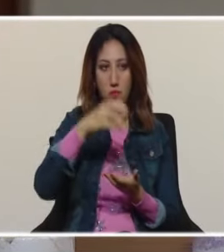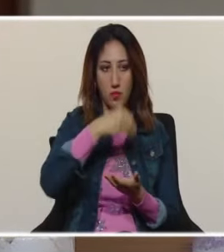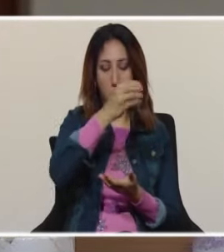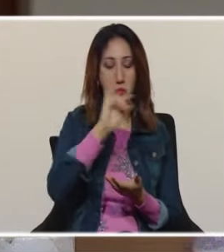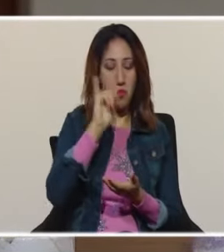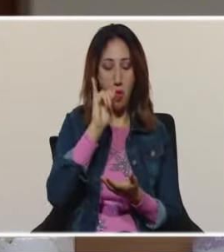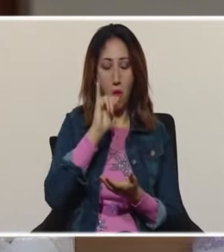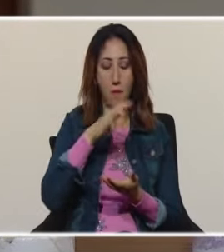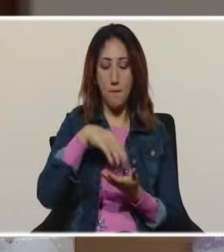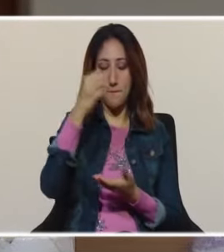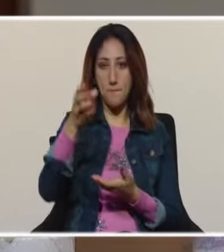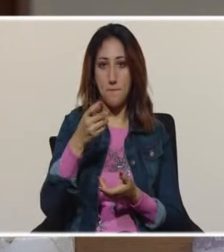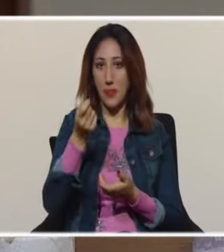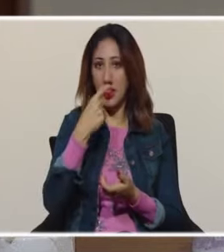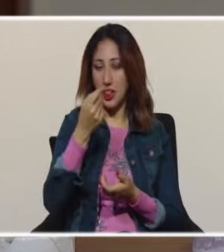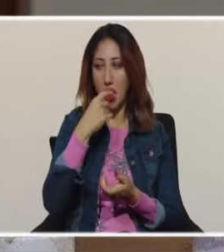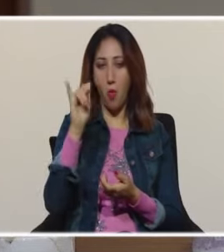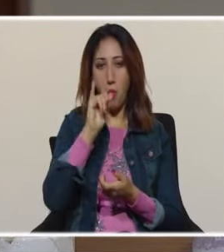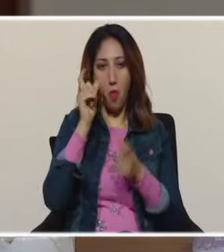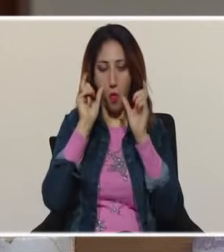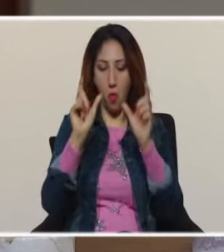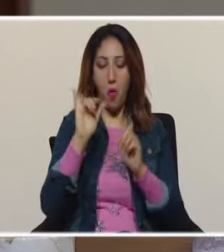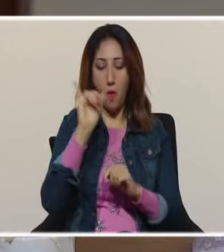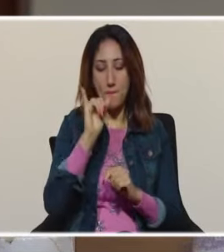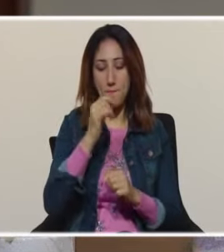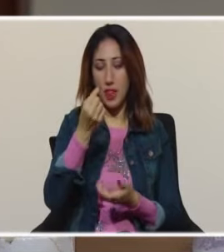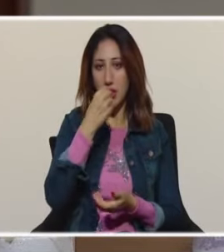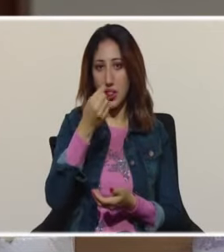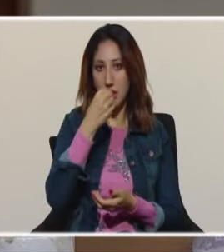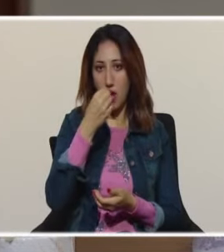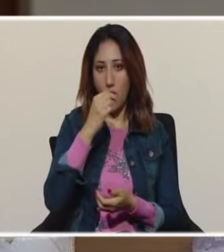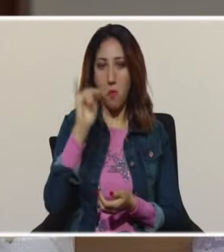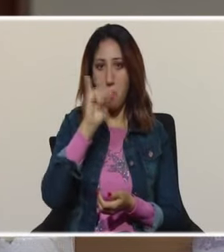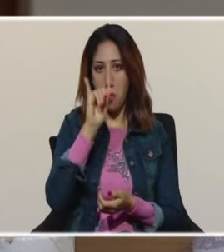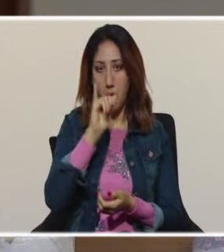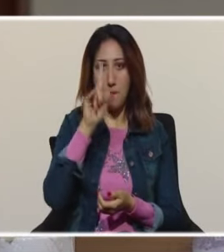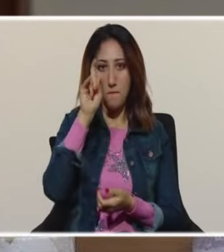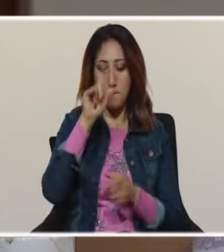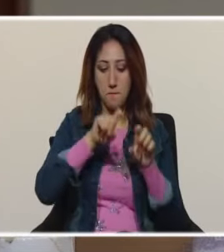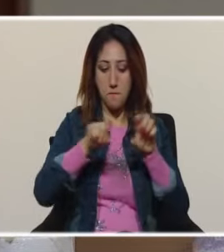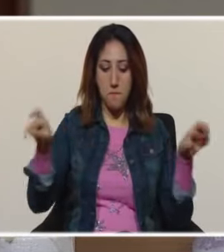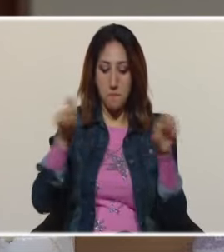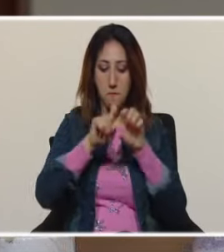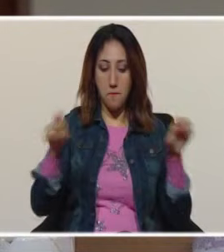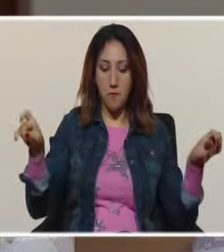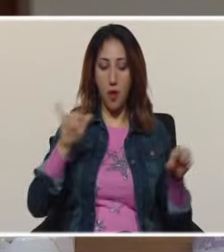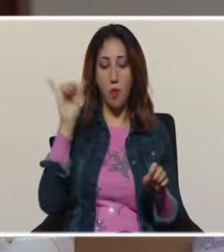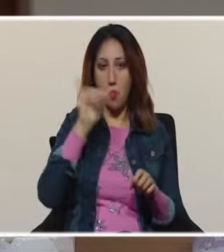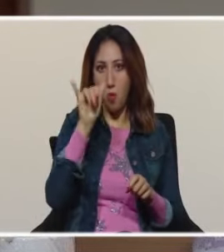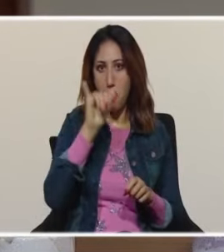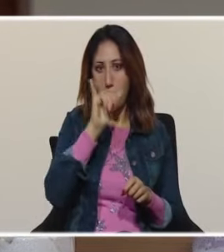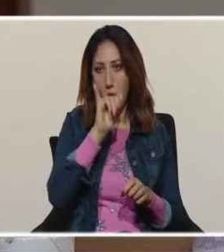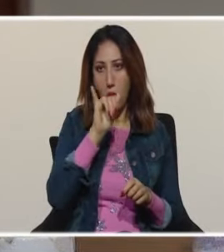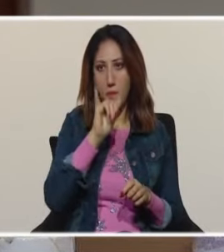حريصين على قوافل العلاج، حريصين على توصيل المياه للمنازل اللي ما عندهاش مية، حريصين كمان